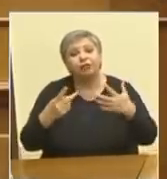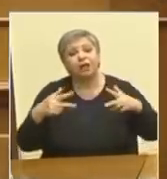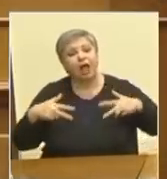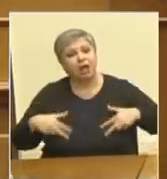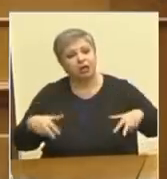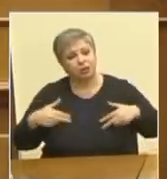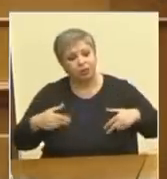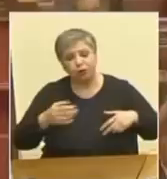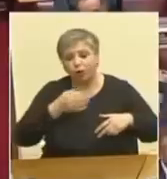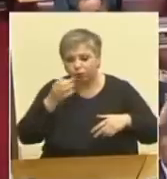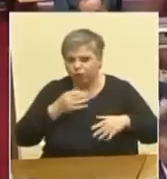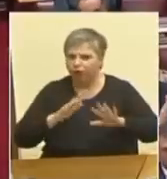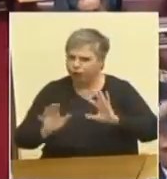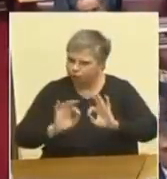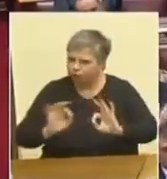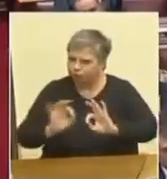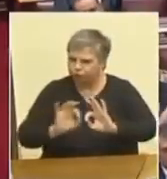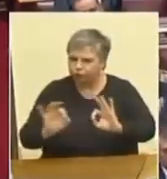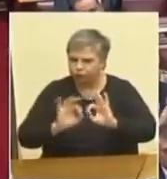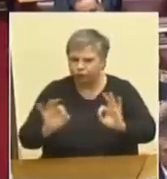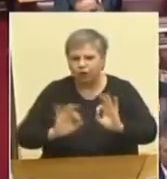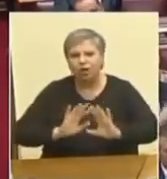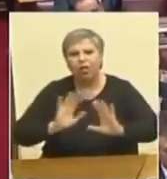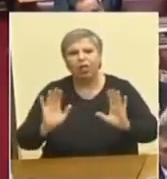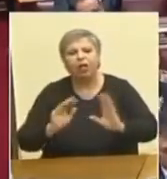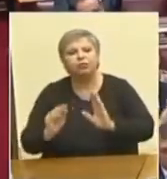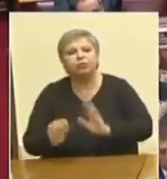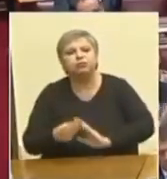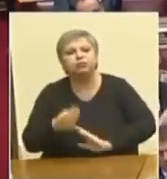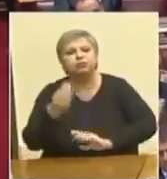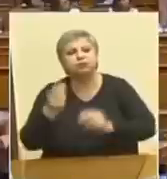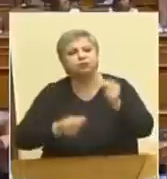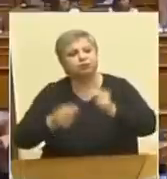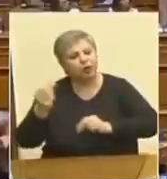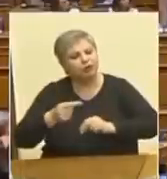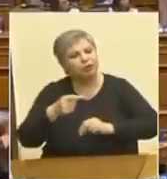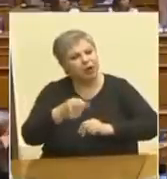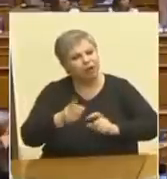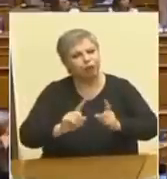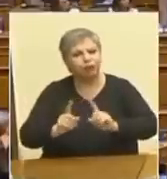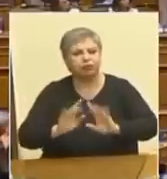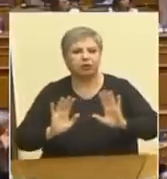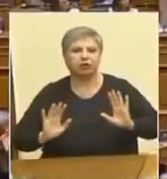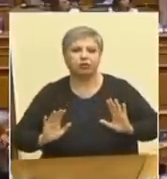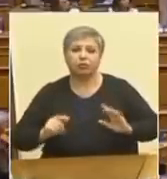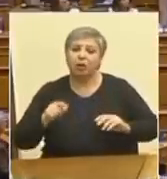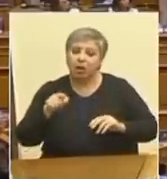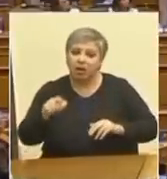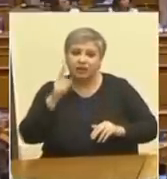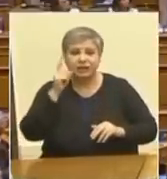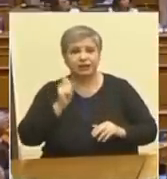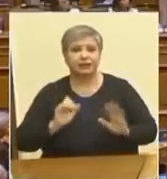έχεις τις πλάτες μας να φεσώσεις τη ΔΕΠΑ» για λόγους που μόνο εσείς μπορεί να γνωρίζετε? Και απαντήστε λοιπόν